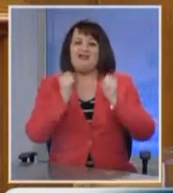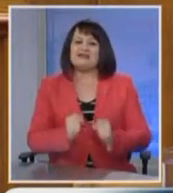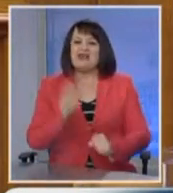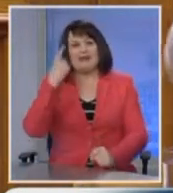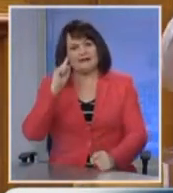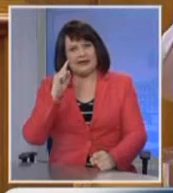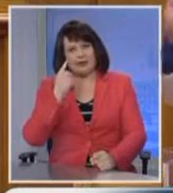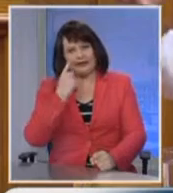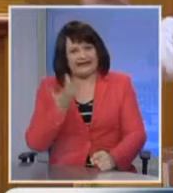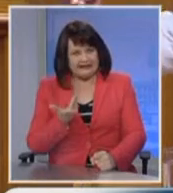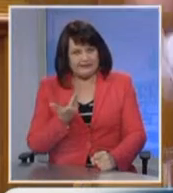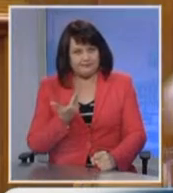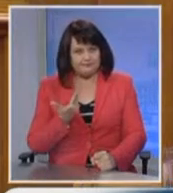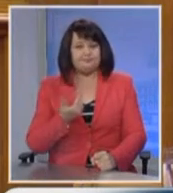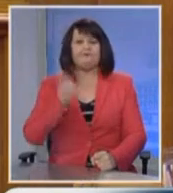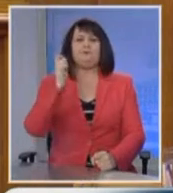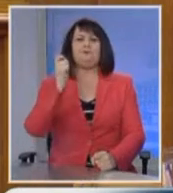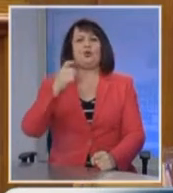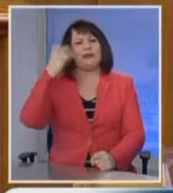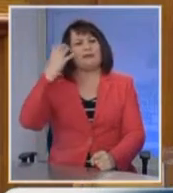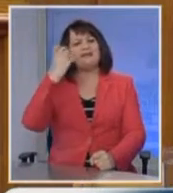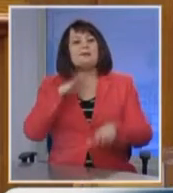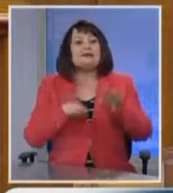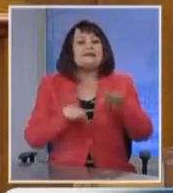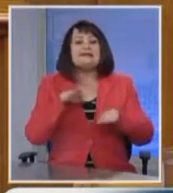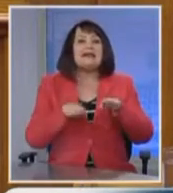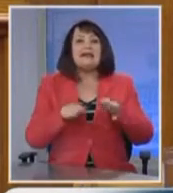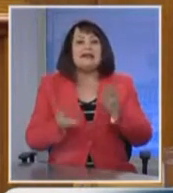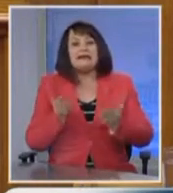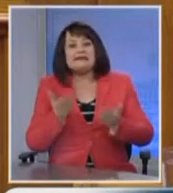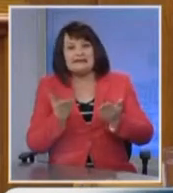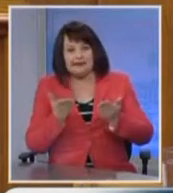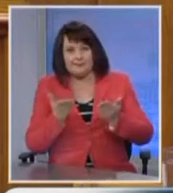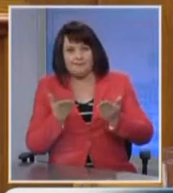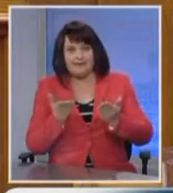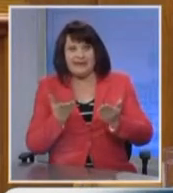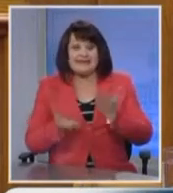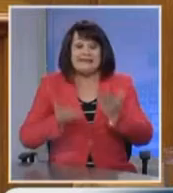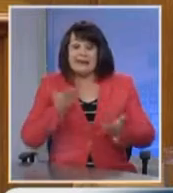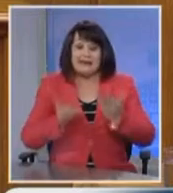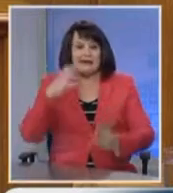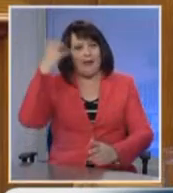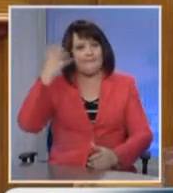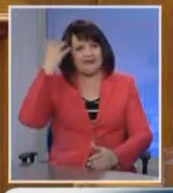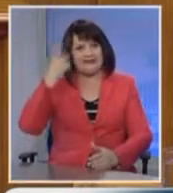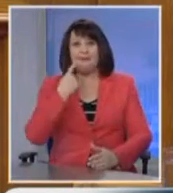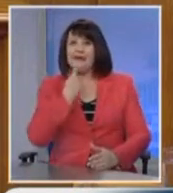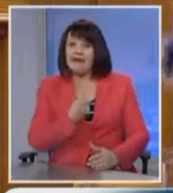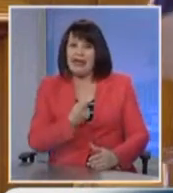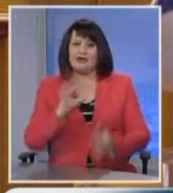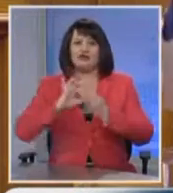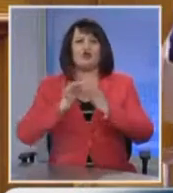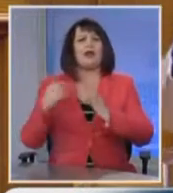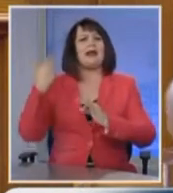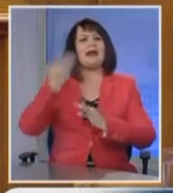της συγκριτικής πολιτικής επιστήμης. Σύμφωνα με την επιστήμη αυτή και με τα ιστορικά στοιχεία που έχουμε